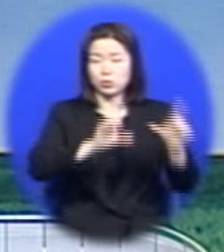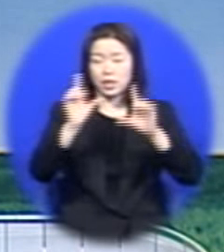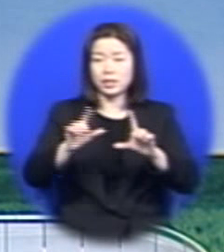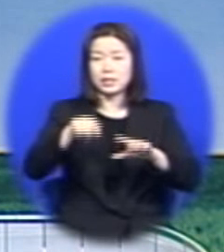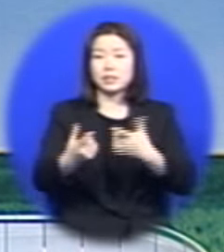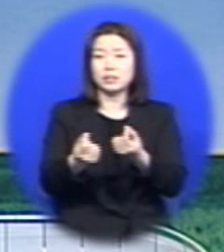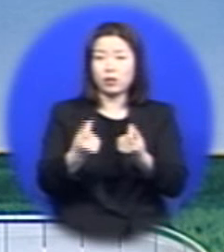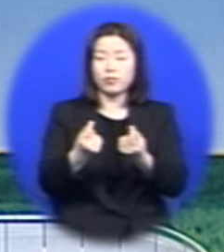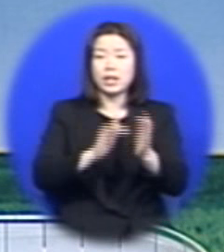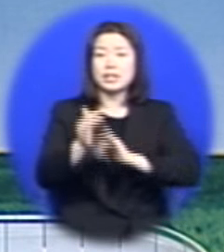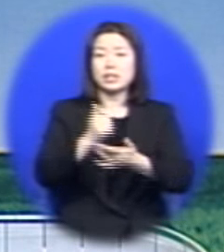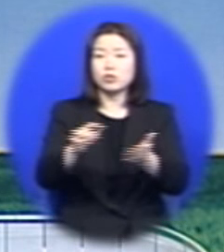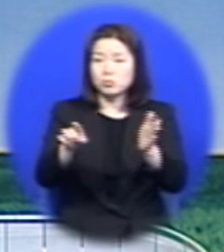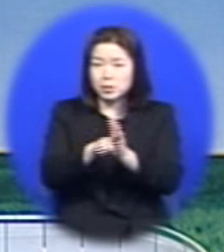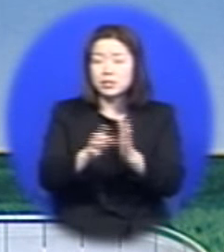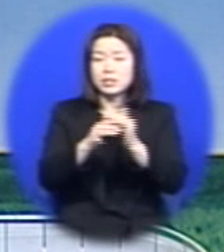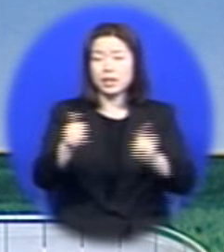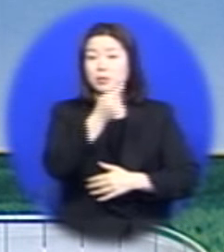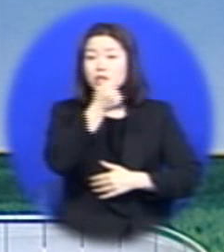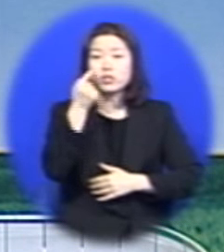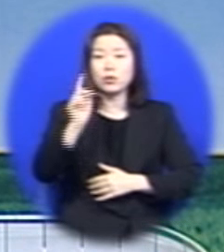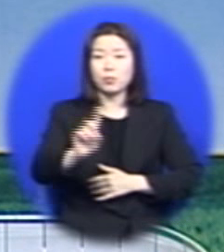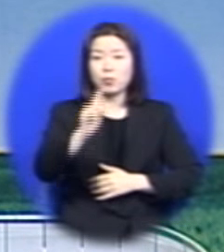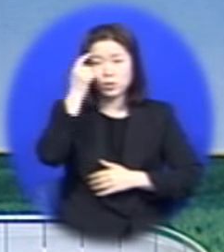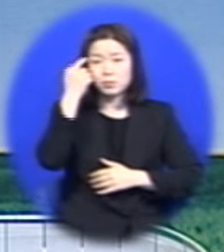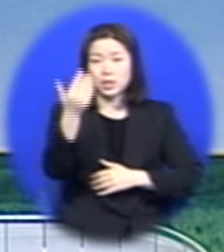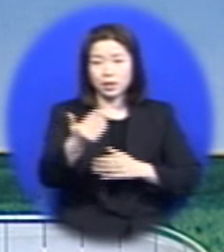그런 예수 믿는 사람이라는 증거가 뭡니까?